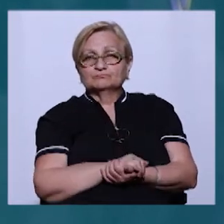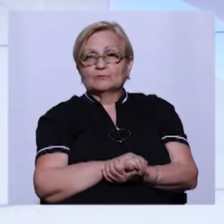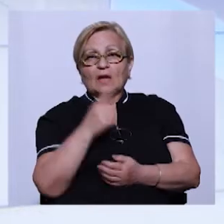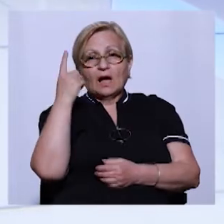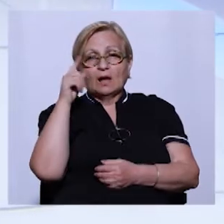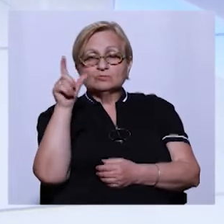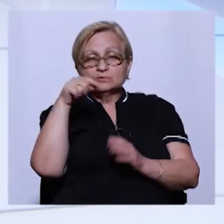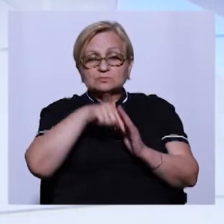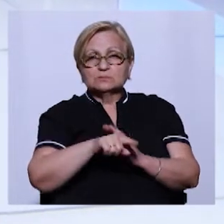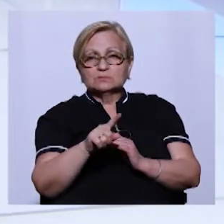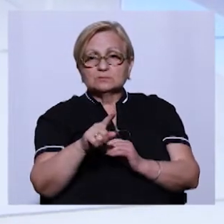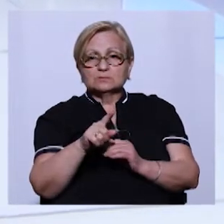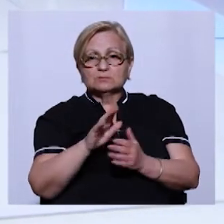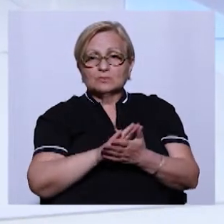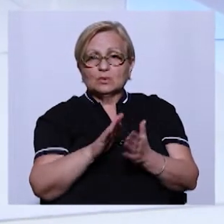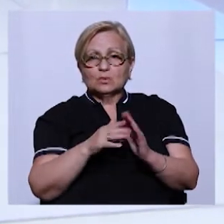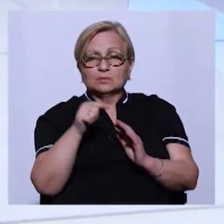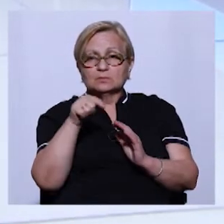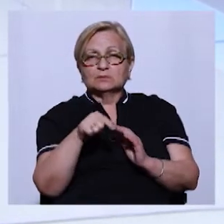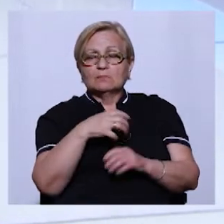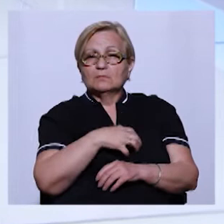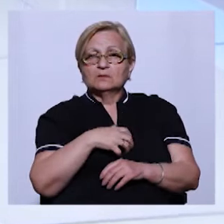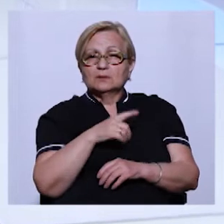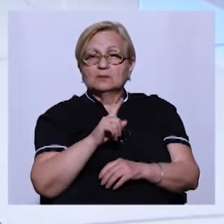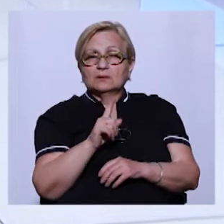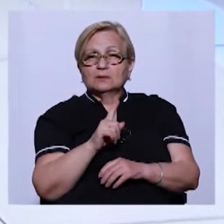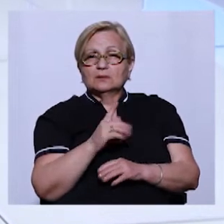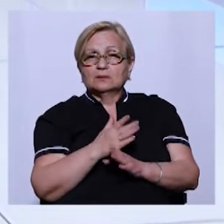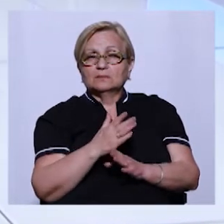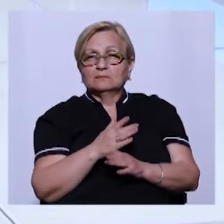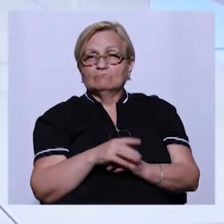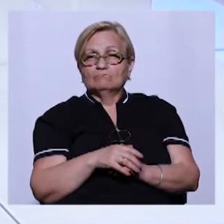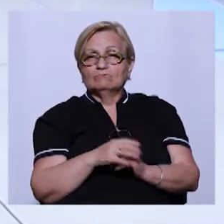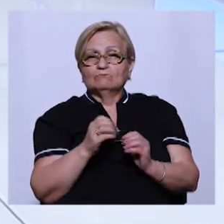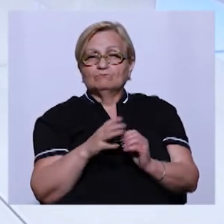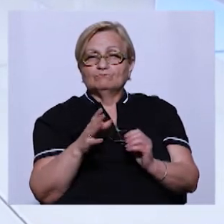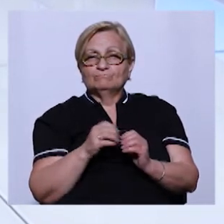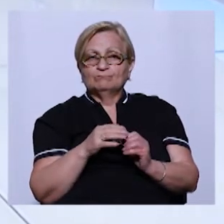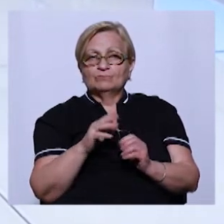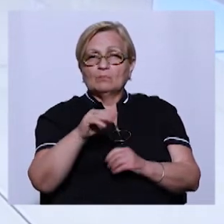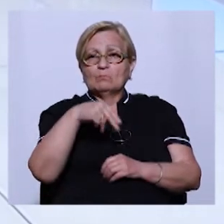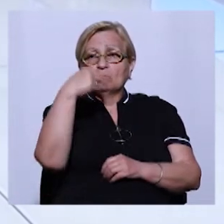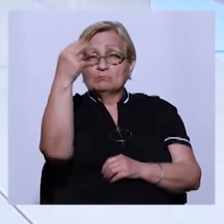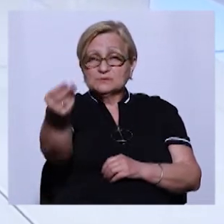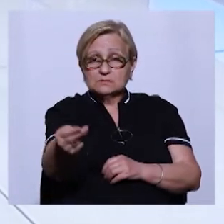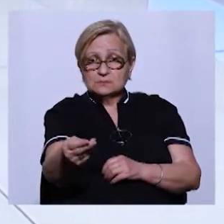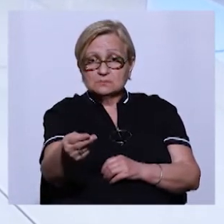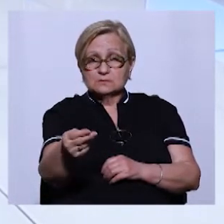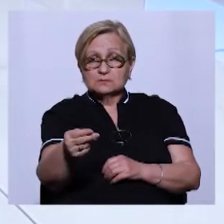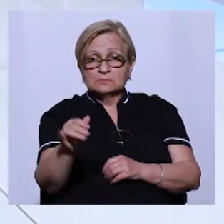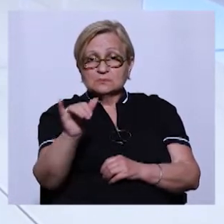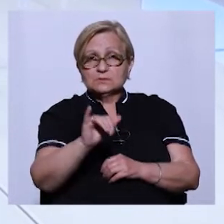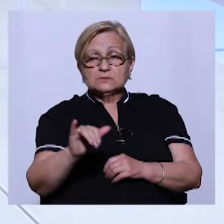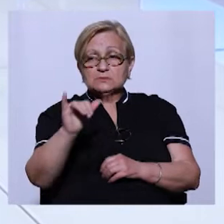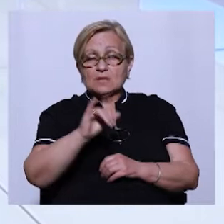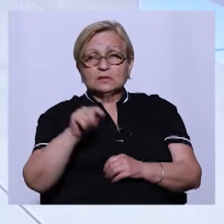ამოცანის პირობის ყველაზე მნიშვნელოვანი მომენტი რა არის რომ 15 გასა ამა და სადღაც აი